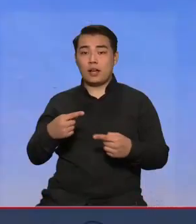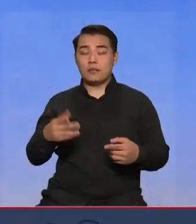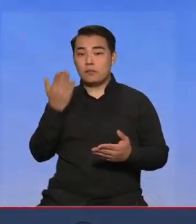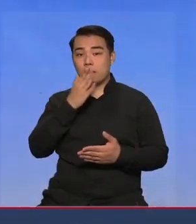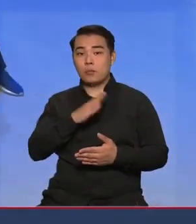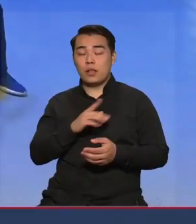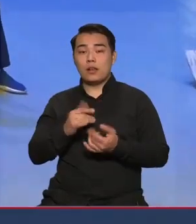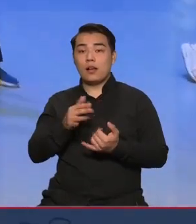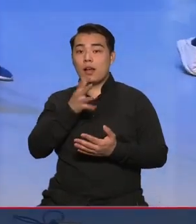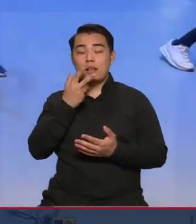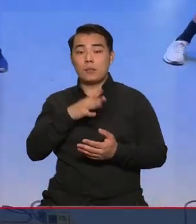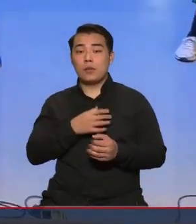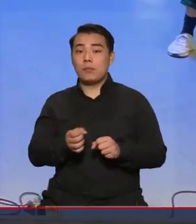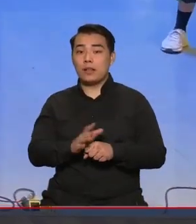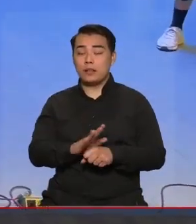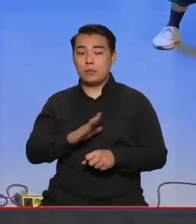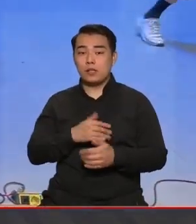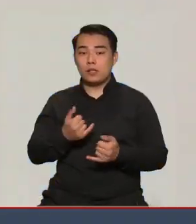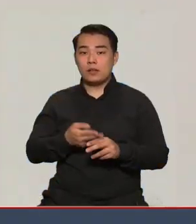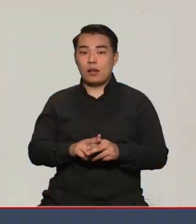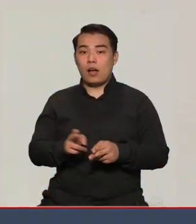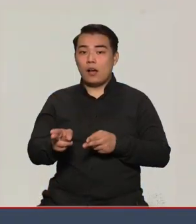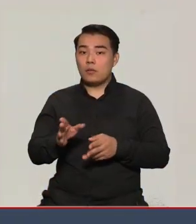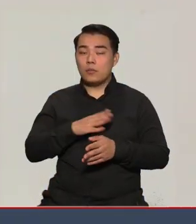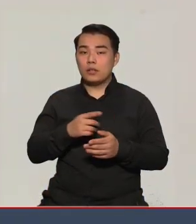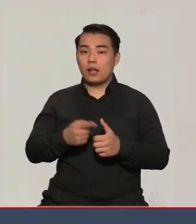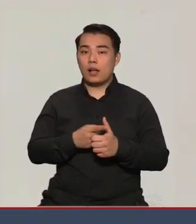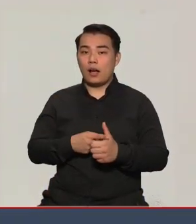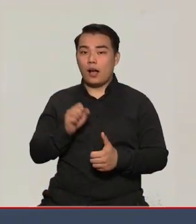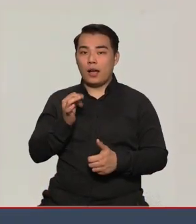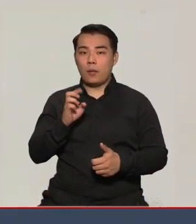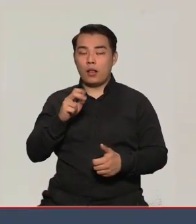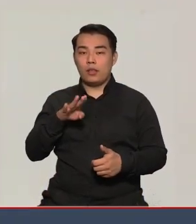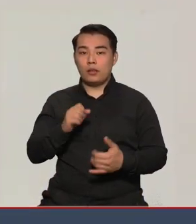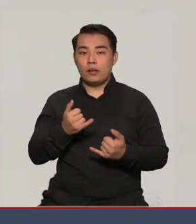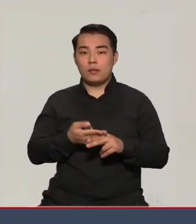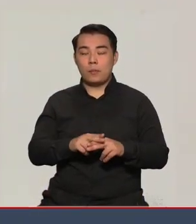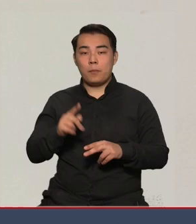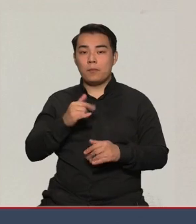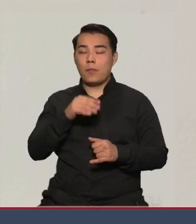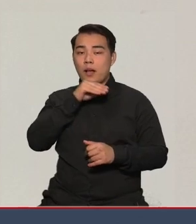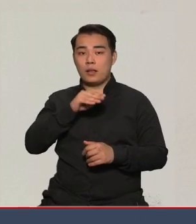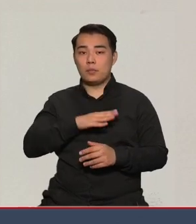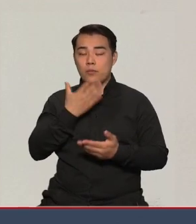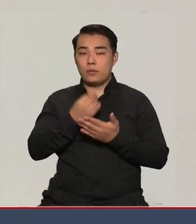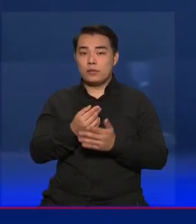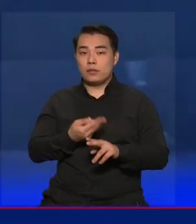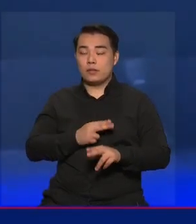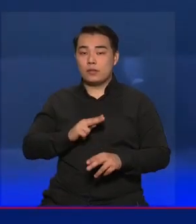фильмах, а в период пандемии освоил трюки с боевым оружием под названием «Айбалта» и даже стал мастером в этом деле.